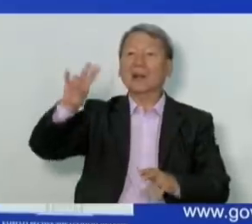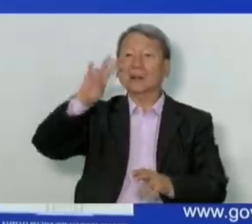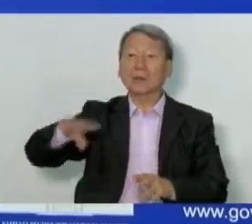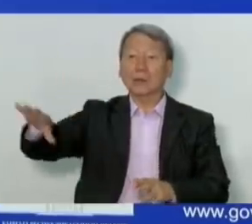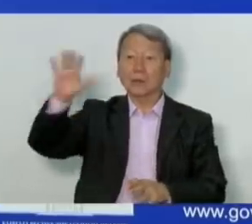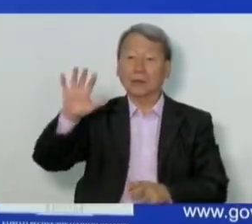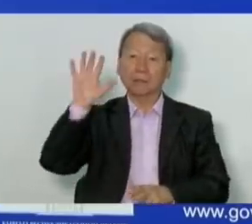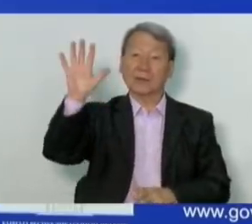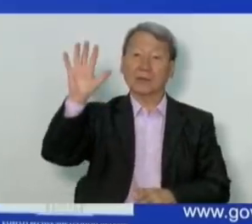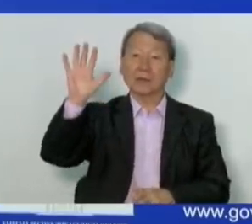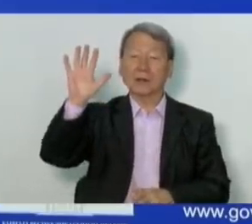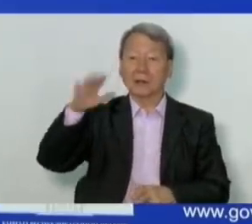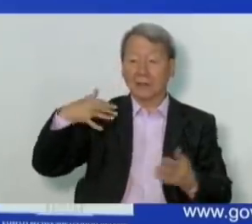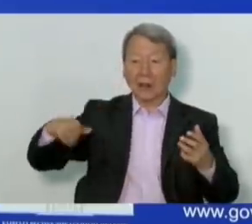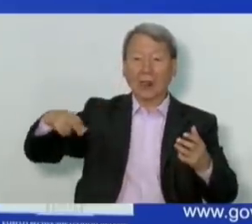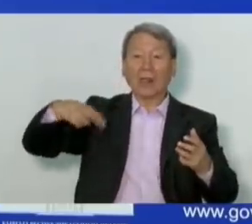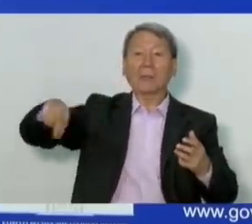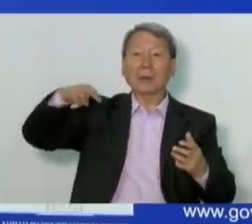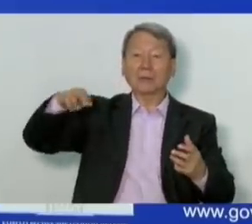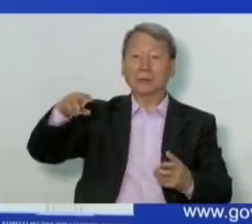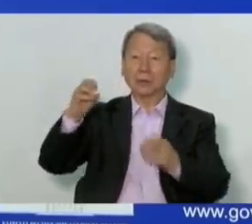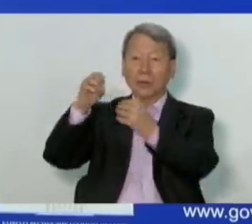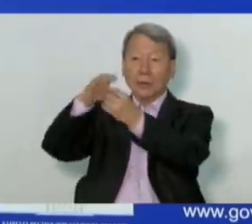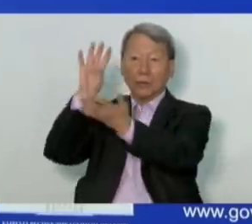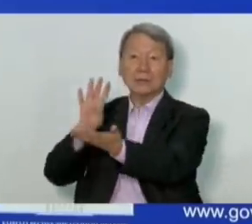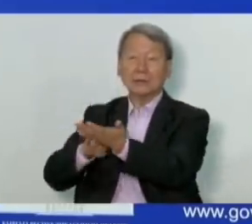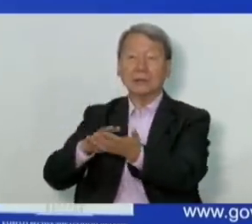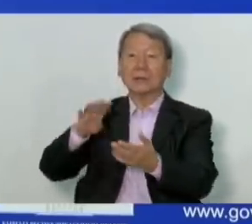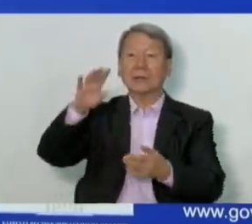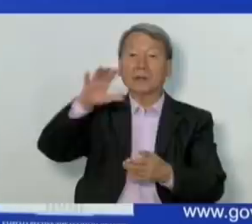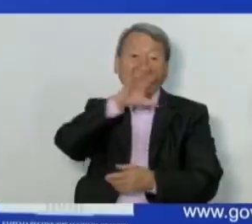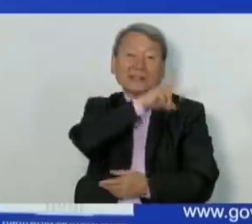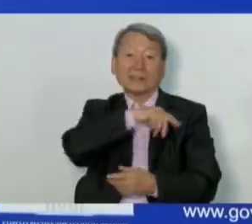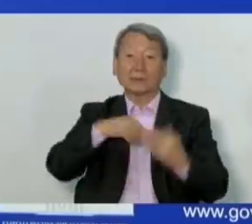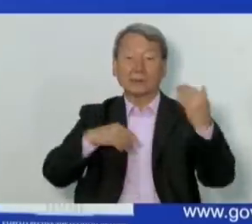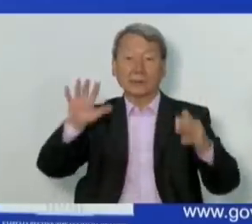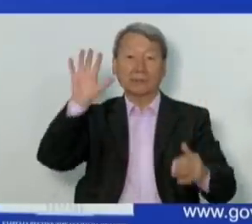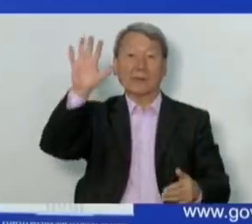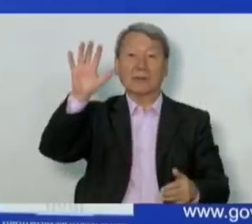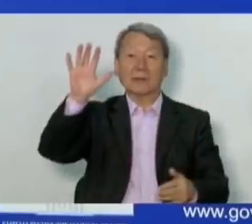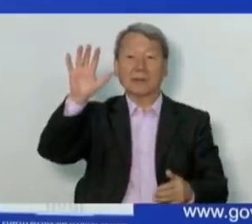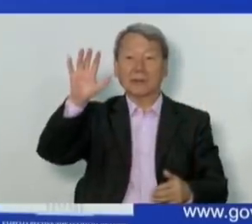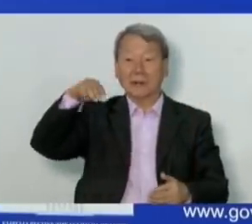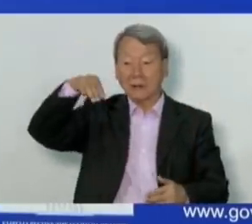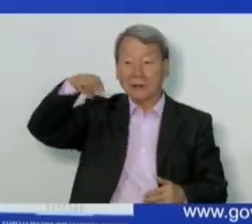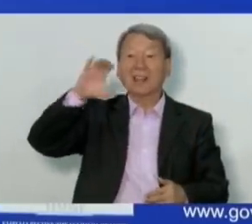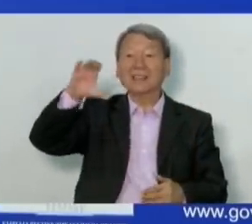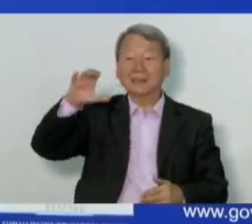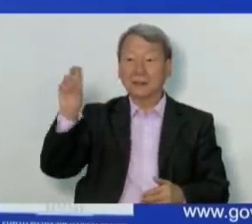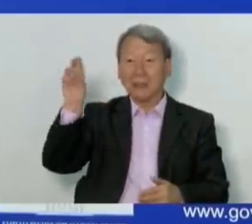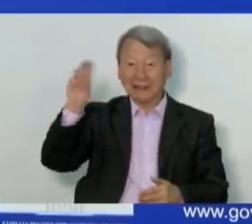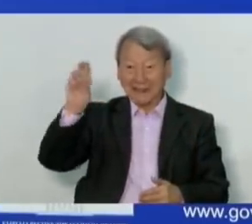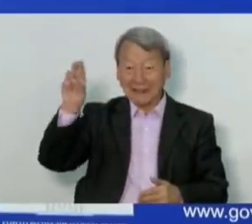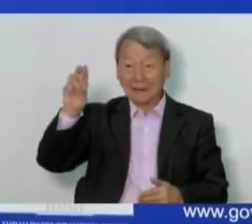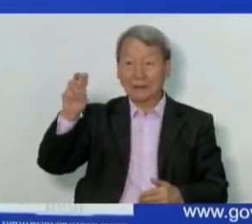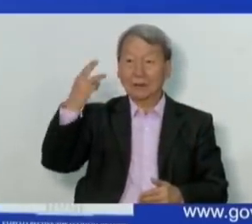облысында 5, Джалабат облысында 19, Исіккөл облысында 5, Талас жына Баткен